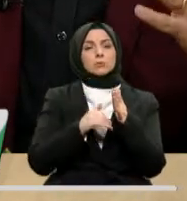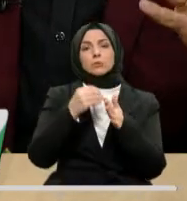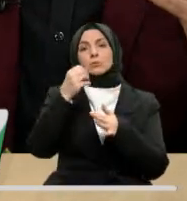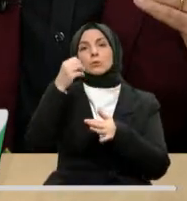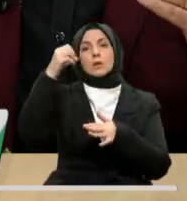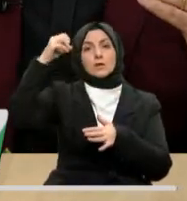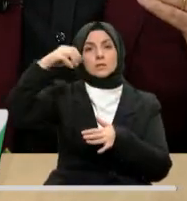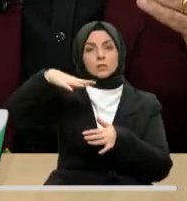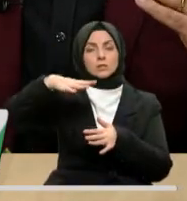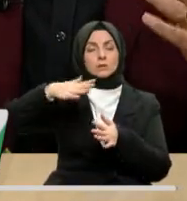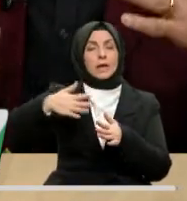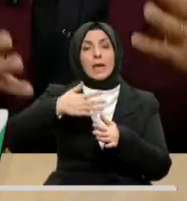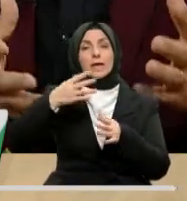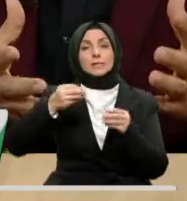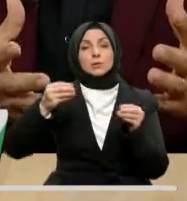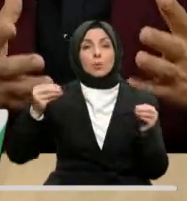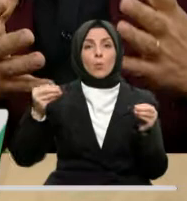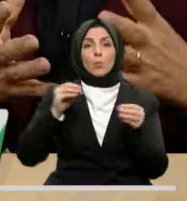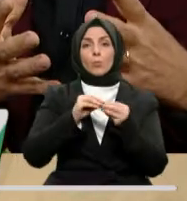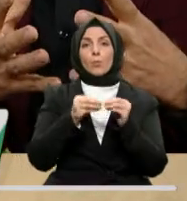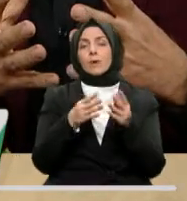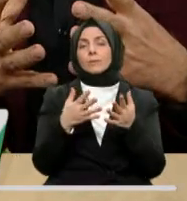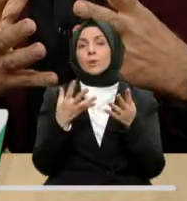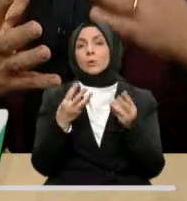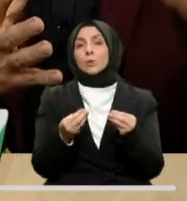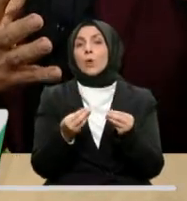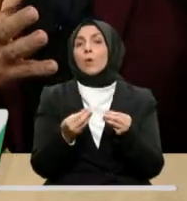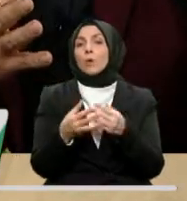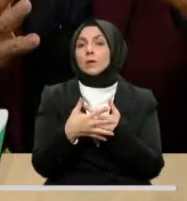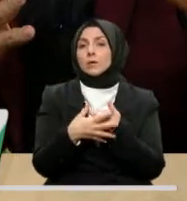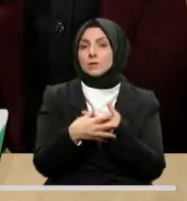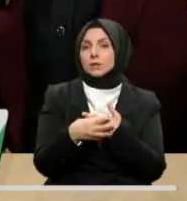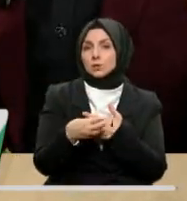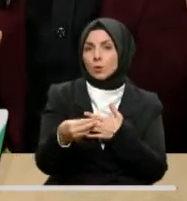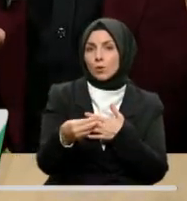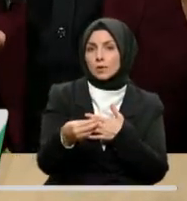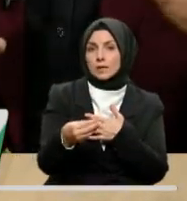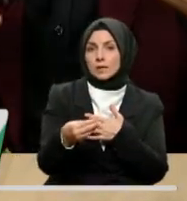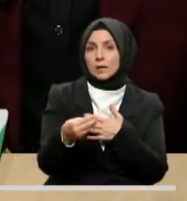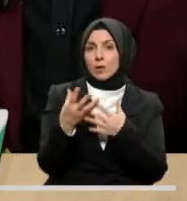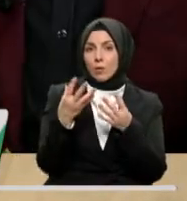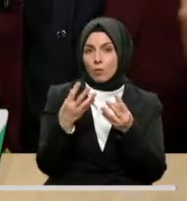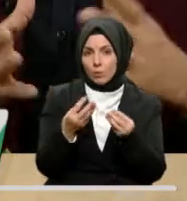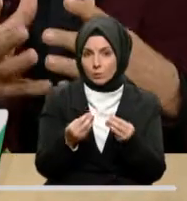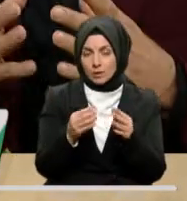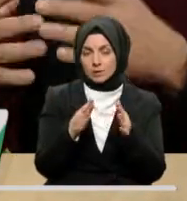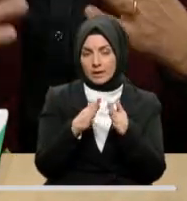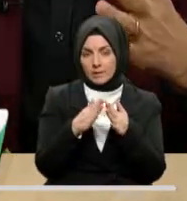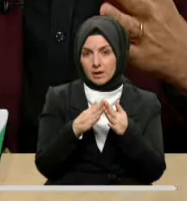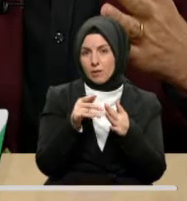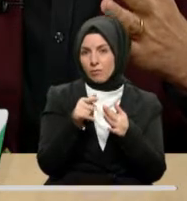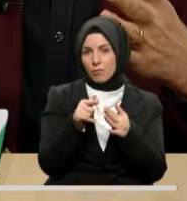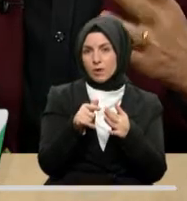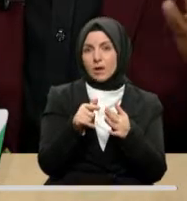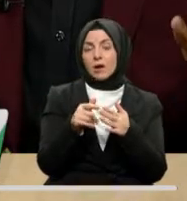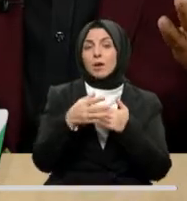gölgede en çok Sorun yaşadığımız kızım gölgede hangi bitkiler Çünkü evde bazı bu Işık almaya biliyorsunuz hiçbir penceresinde olmaya oraya